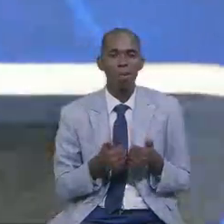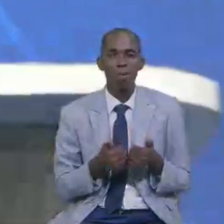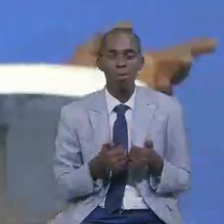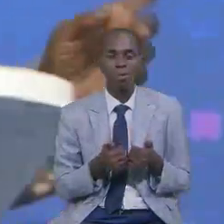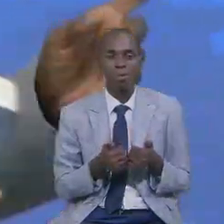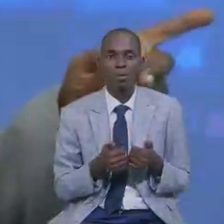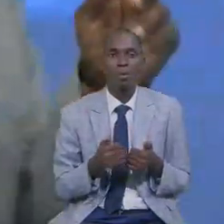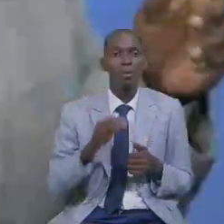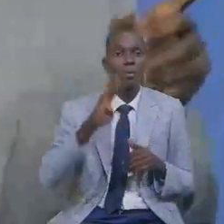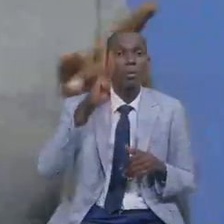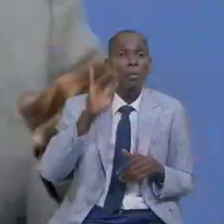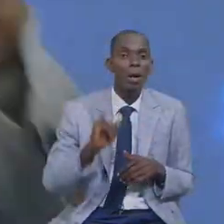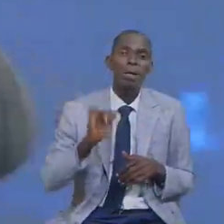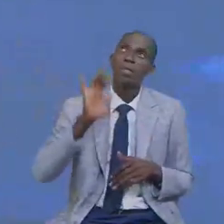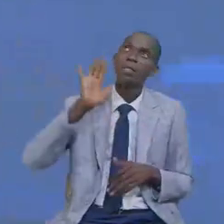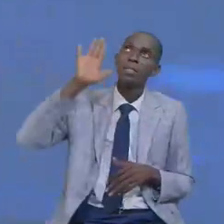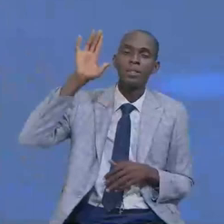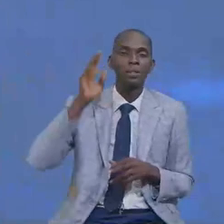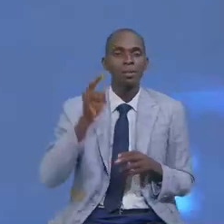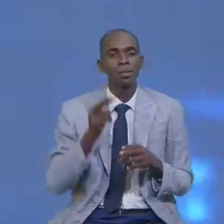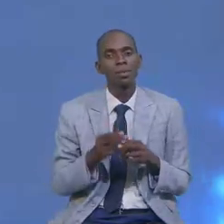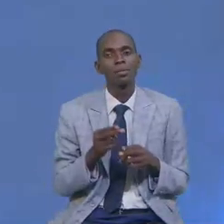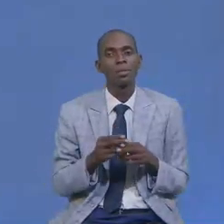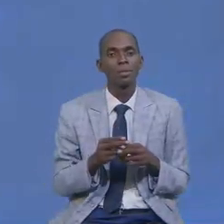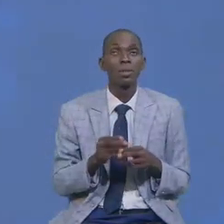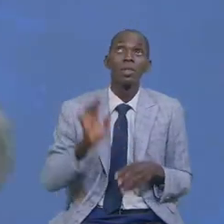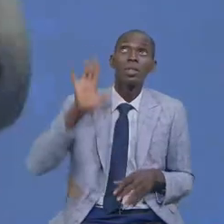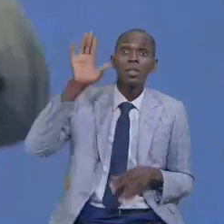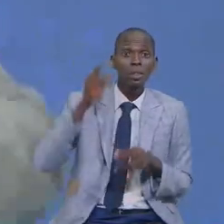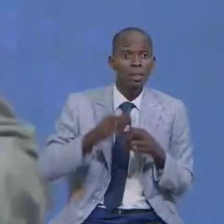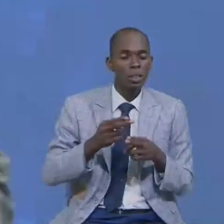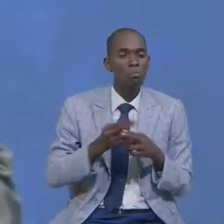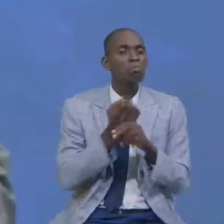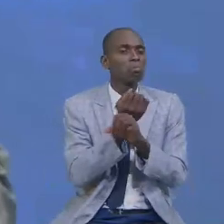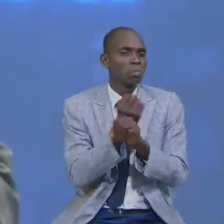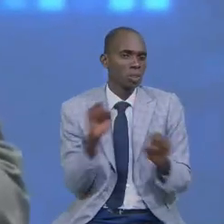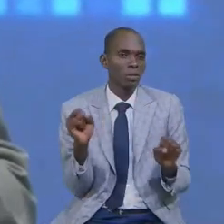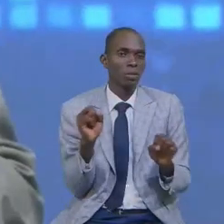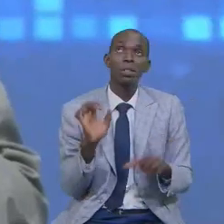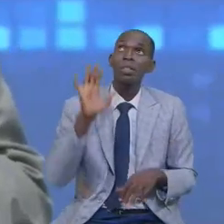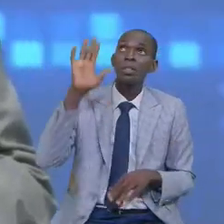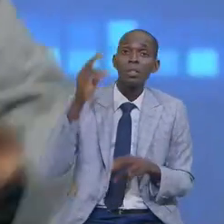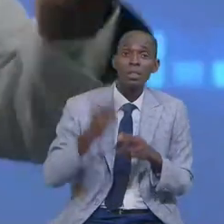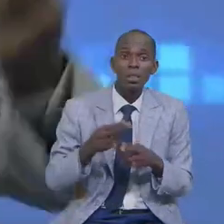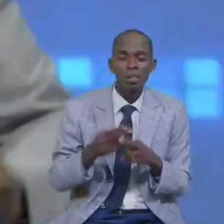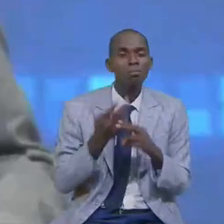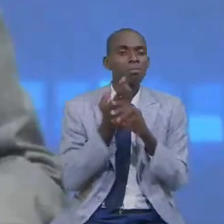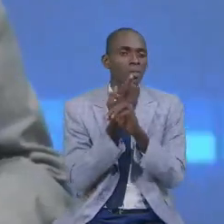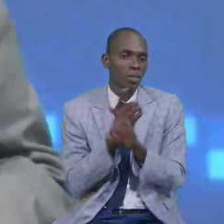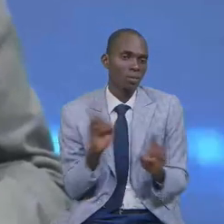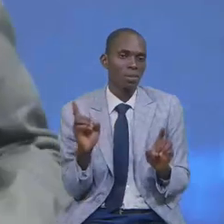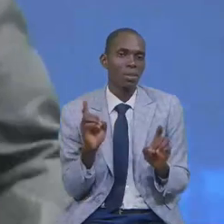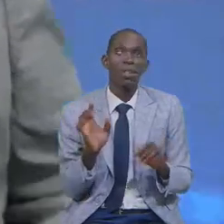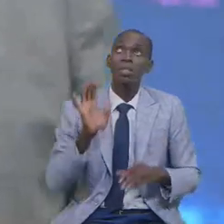Par son nom. À cause de son nom. Son nom délivre. Son